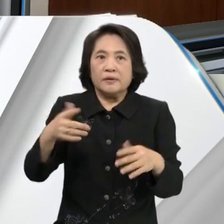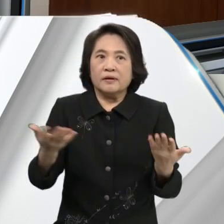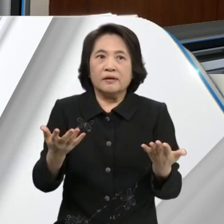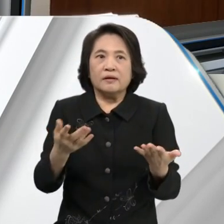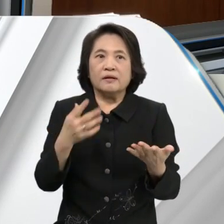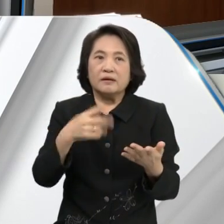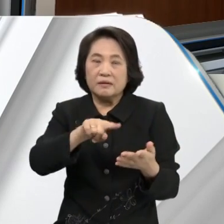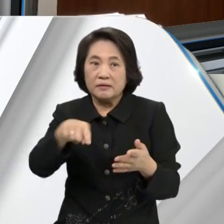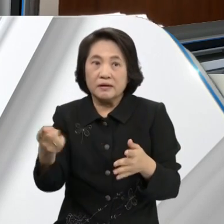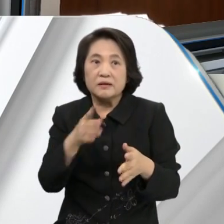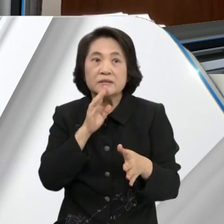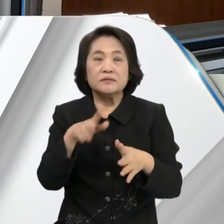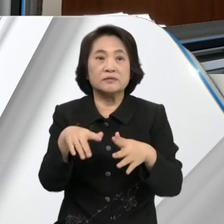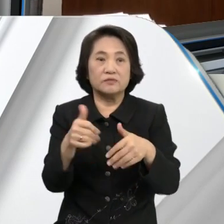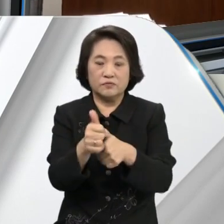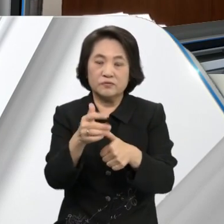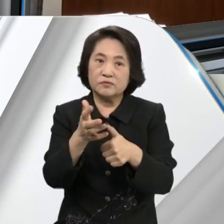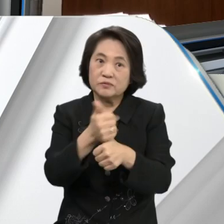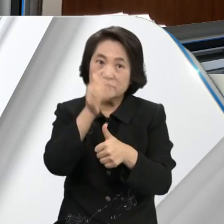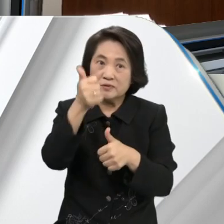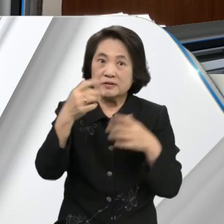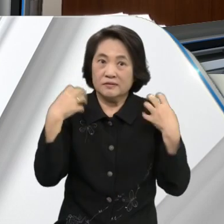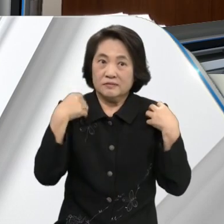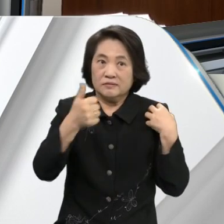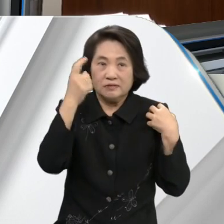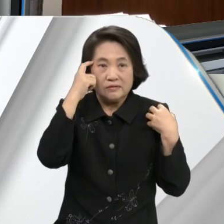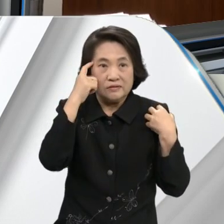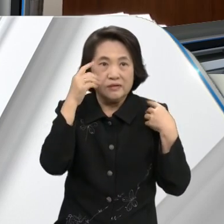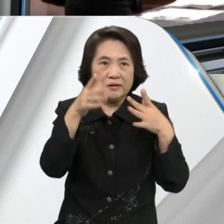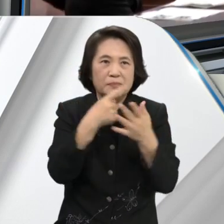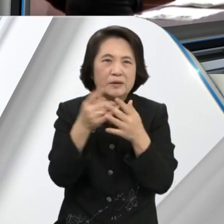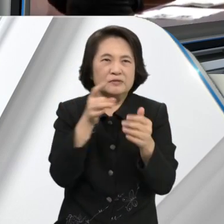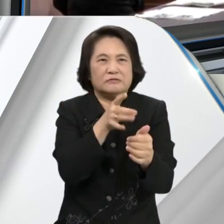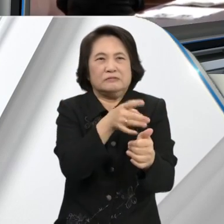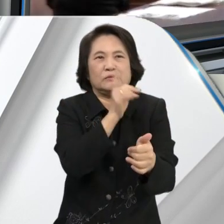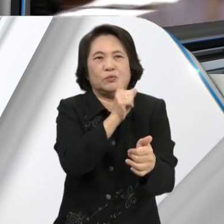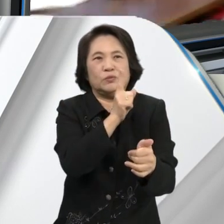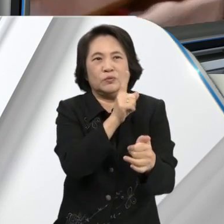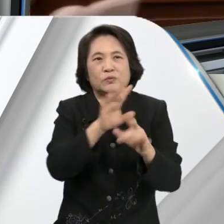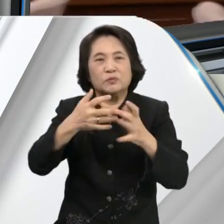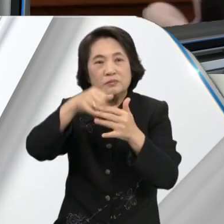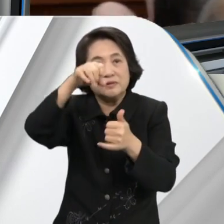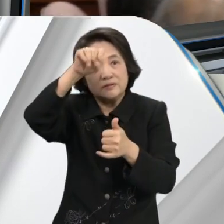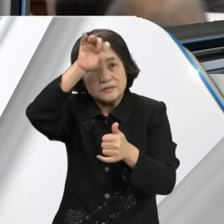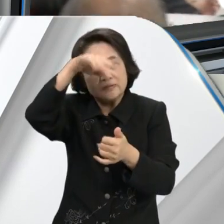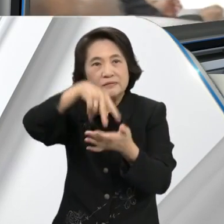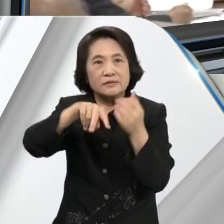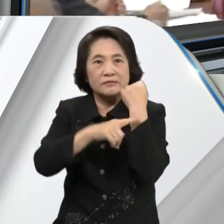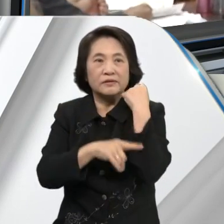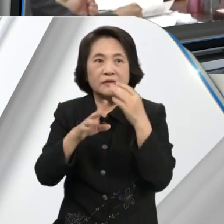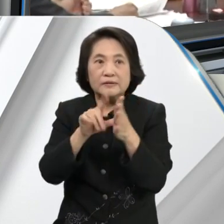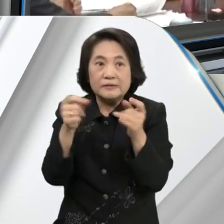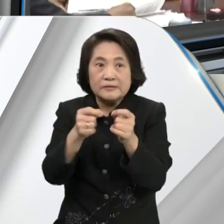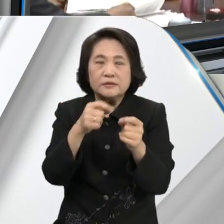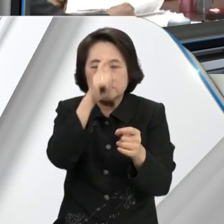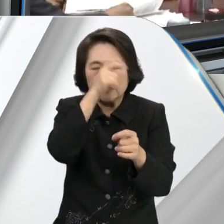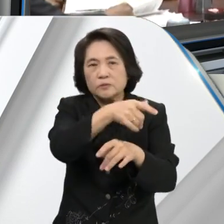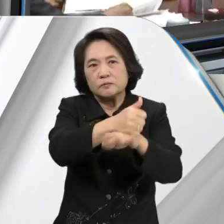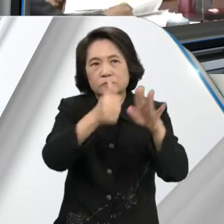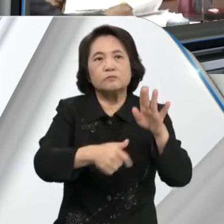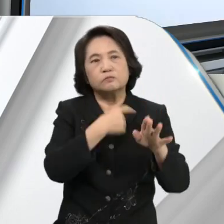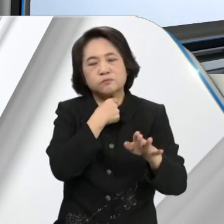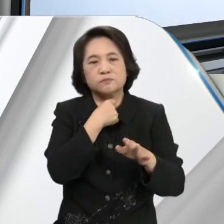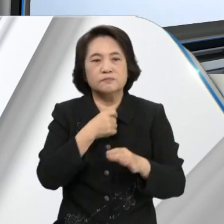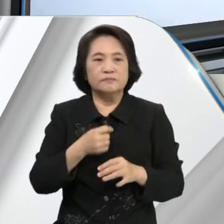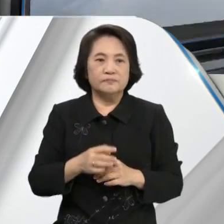投下关键一票嘅副书中占顺贵。唔单强本台干嘛？国民党立委和临时提案绕 Q 机会